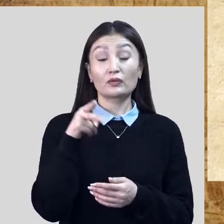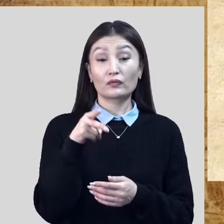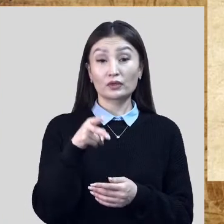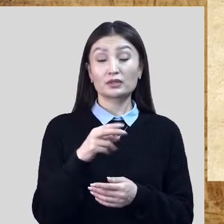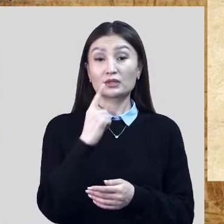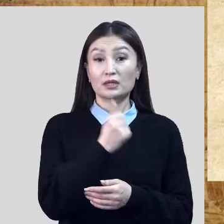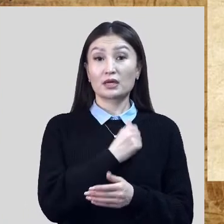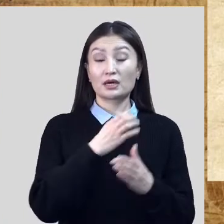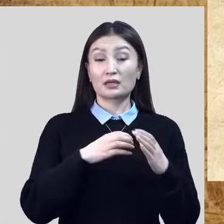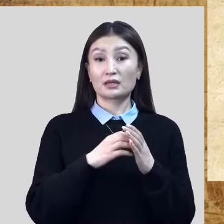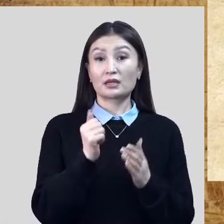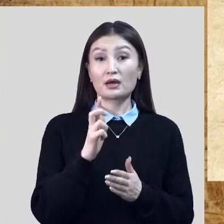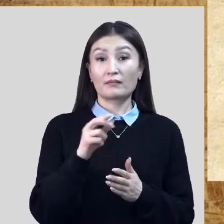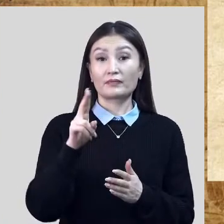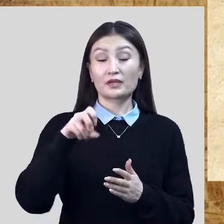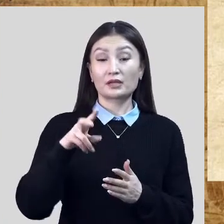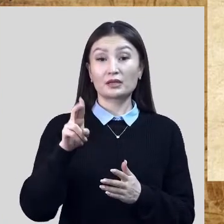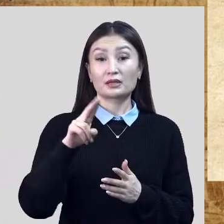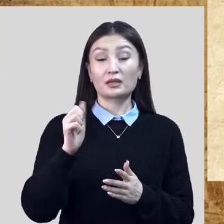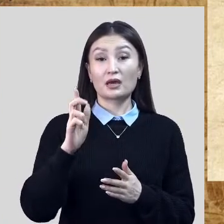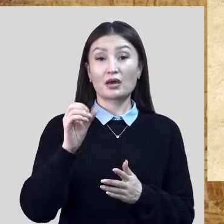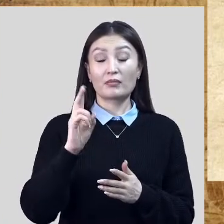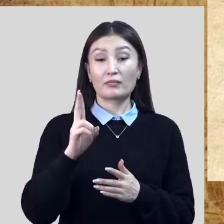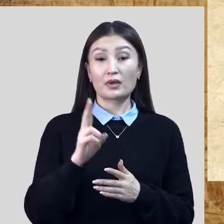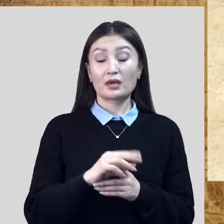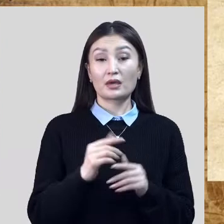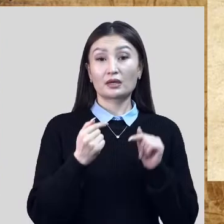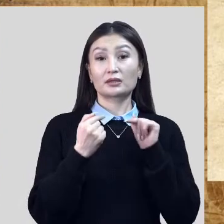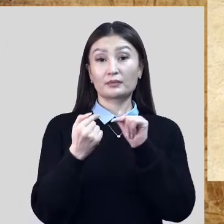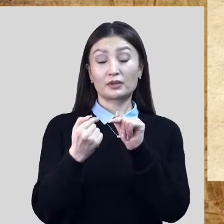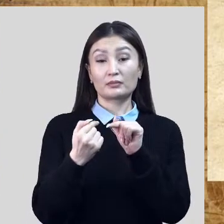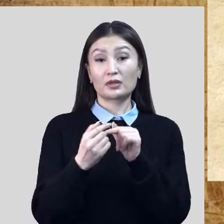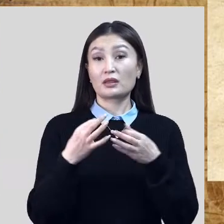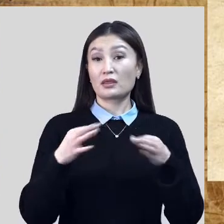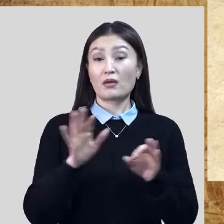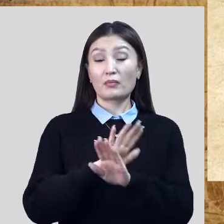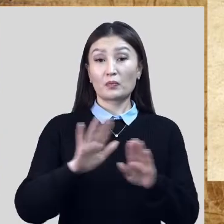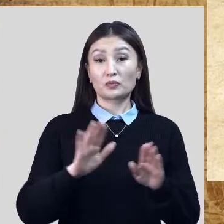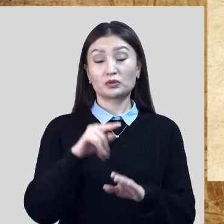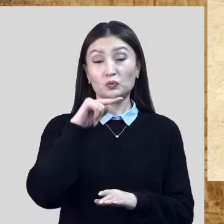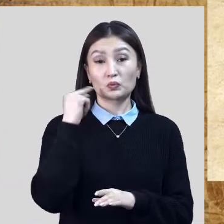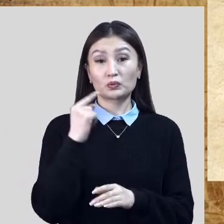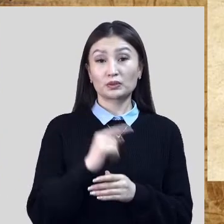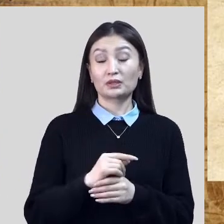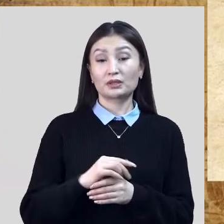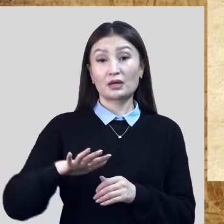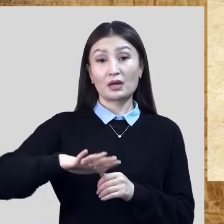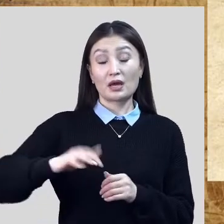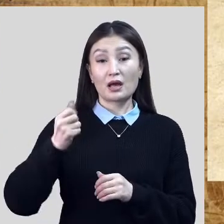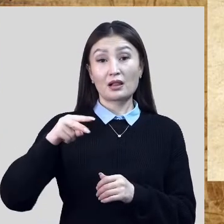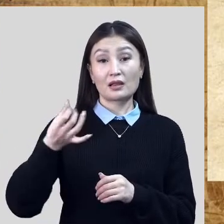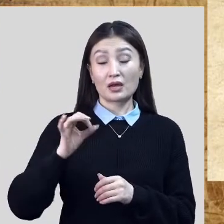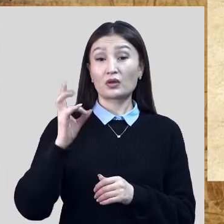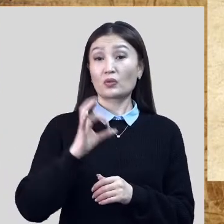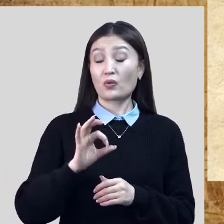2000-й отряд Абдылдабека предпринял отчаянную попытку не пропустить русских в долины Алая,